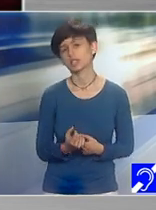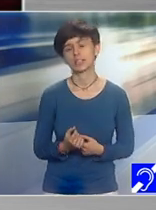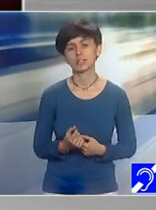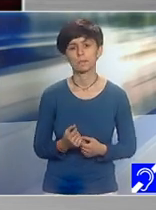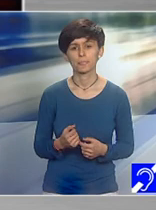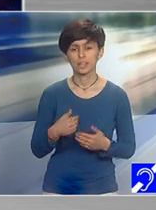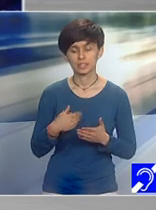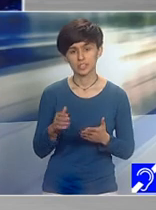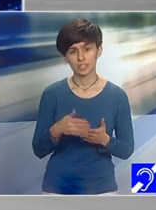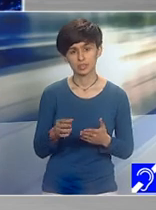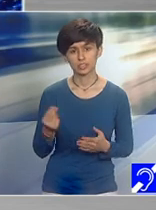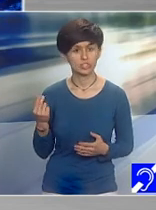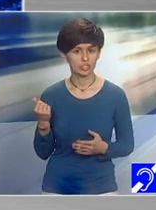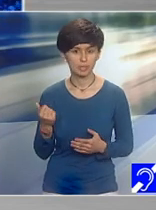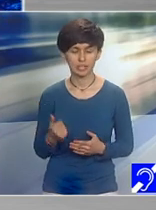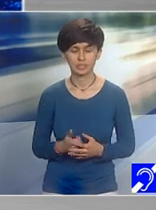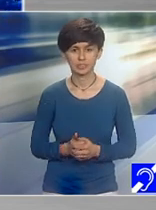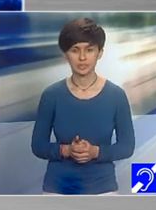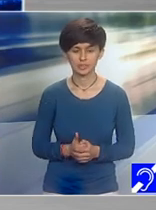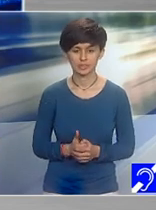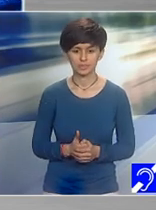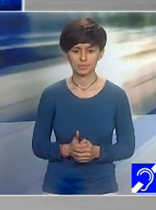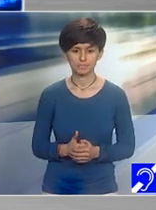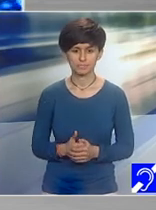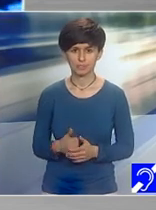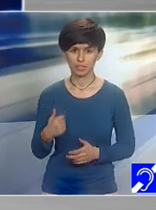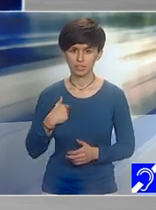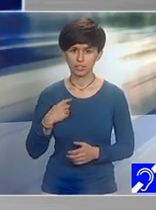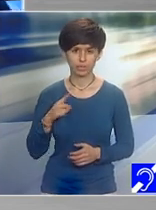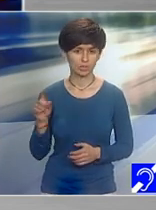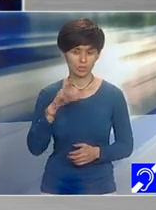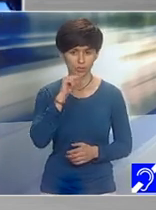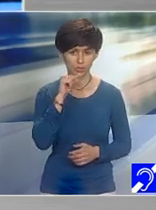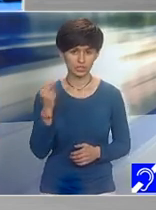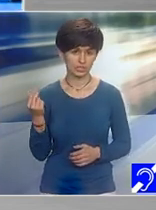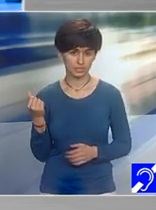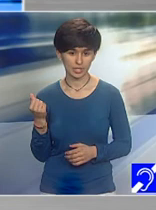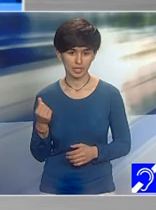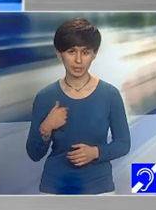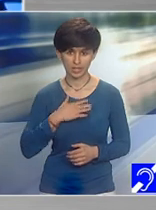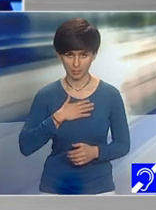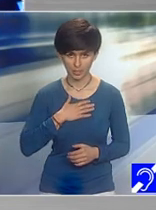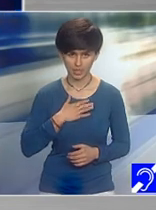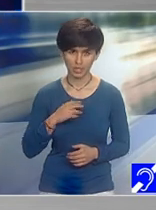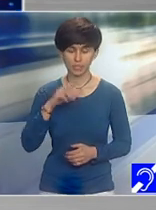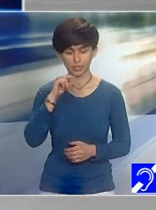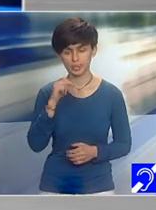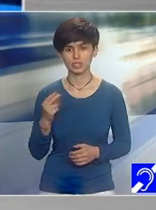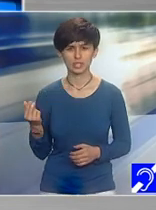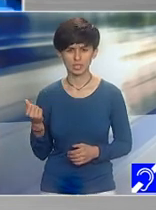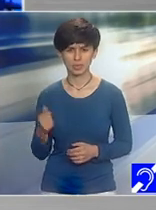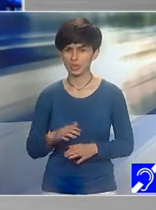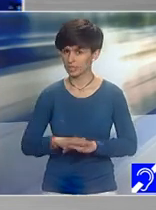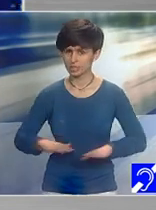sau să suporte un prejudiciu. Iar aici nu este vorba de banii mei sau de banii oricăruia dintre noi. Este vorba de banii noștri ai tuturor și de